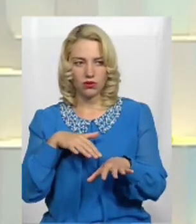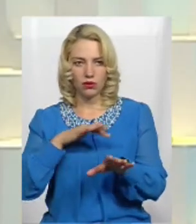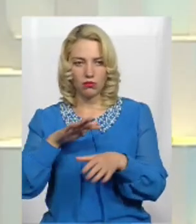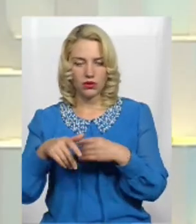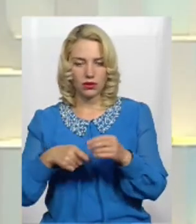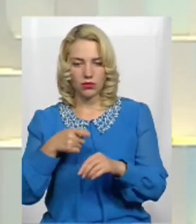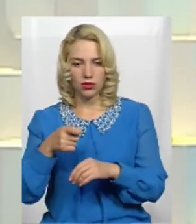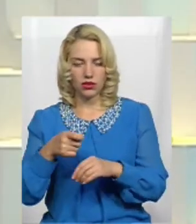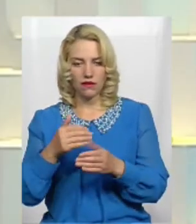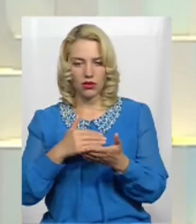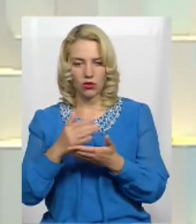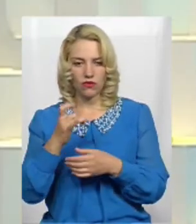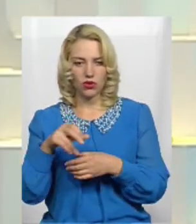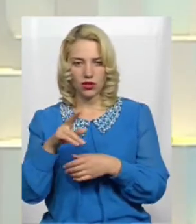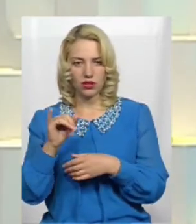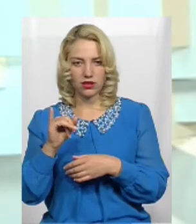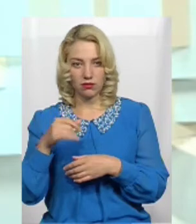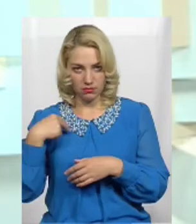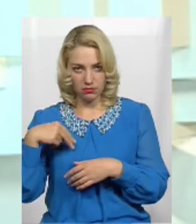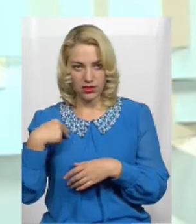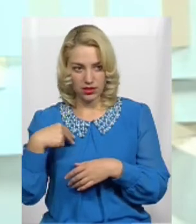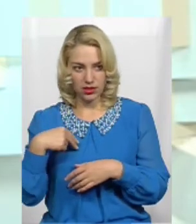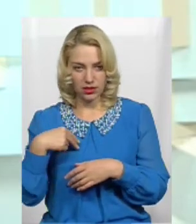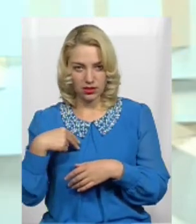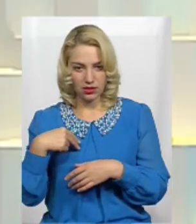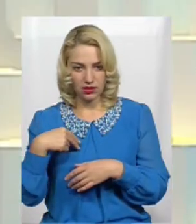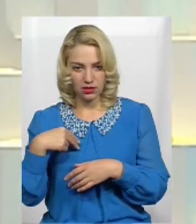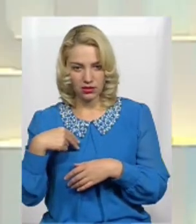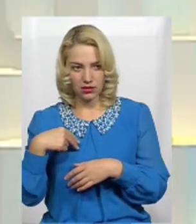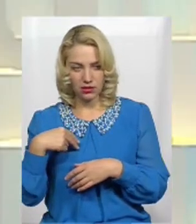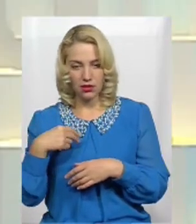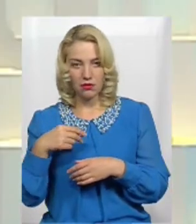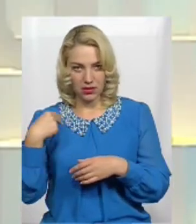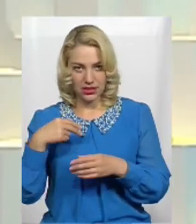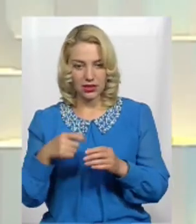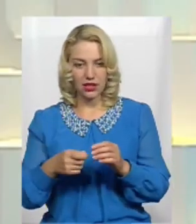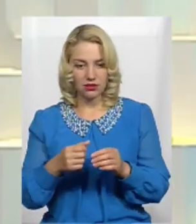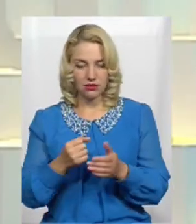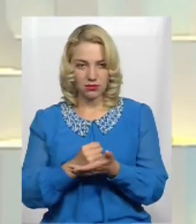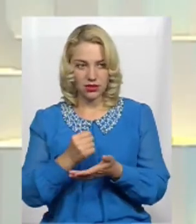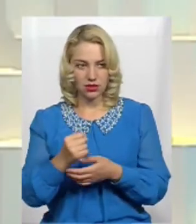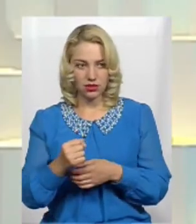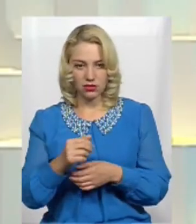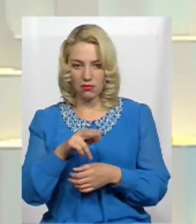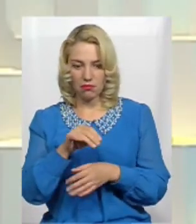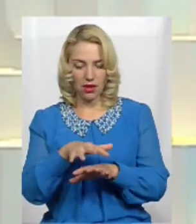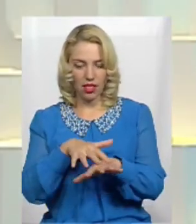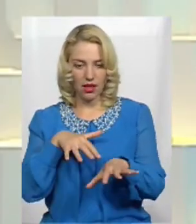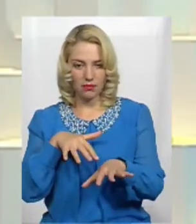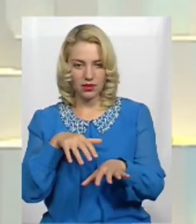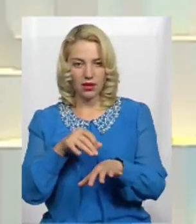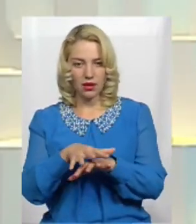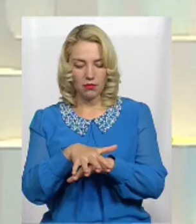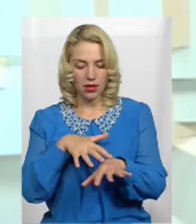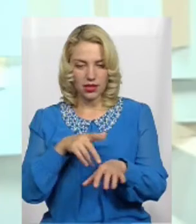Після подання Верховної Ради. Президент призначає? Ще раз. Президент призначає голову парламенту? Парламент